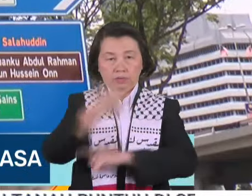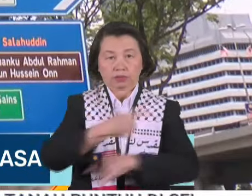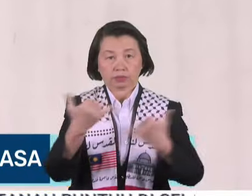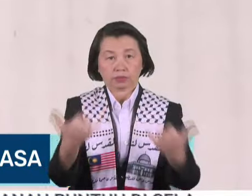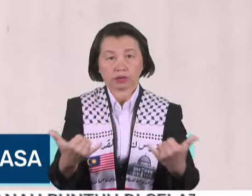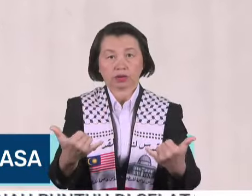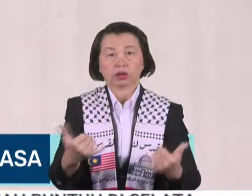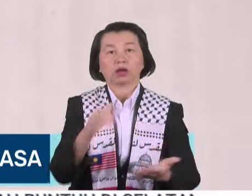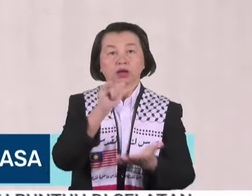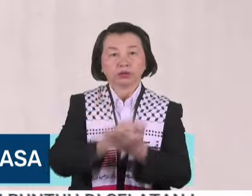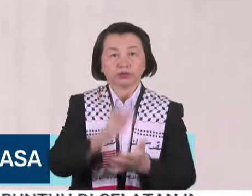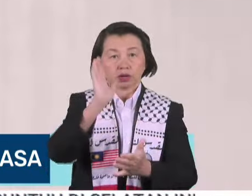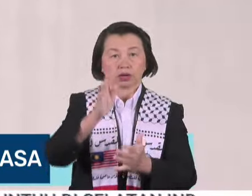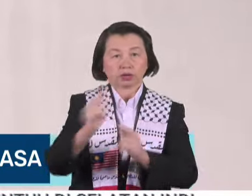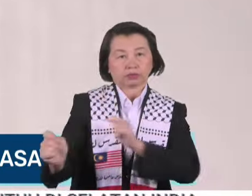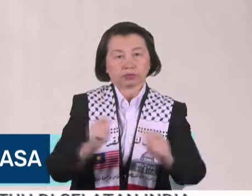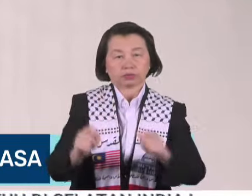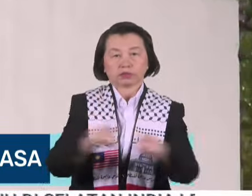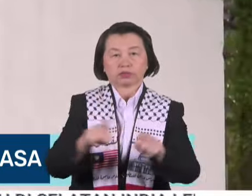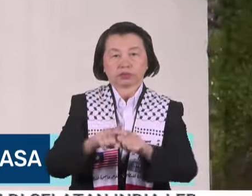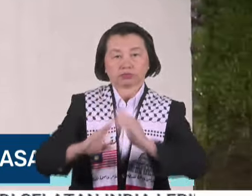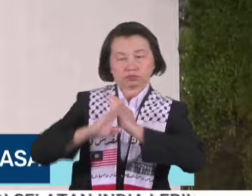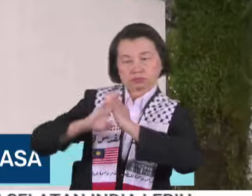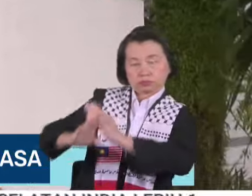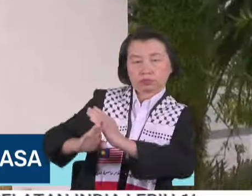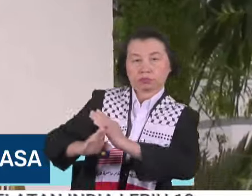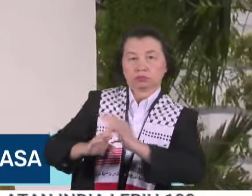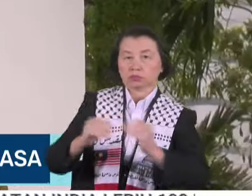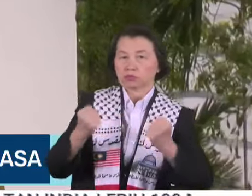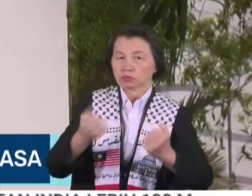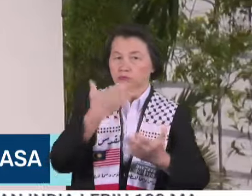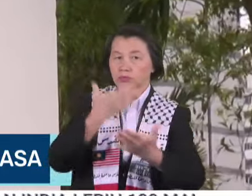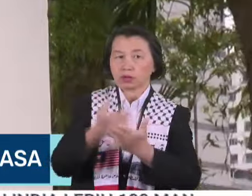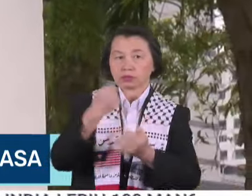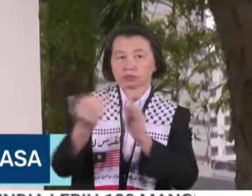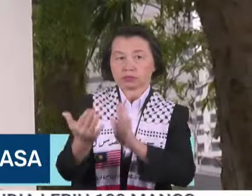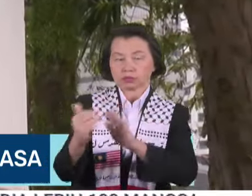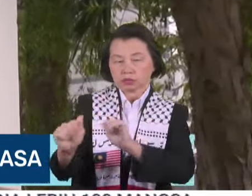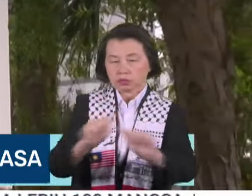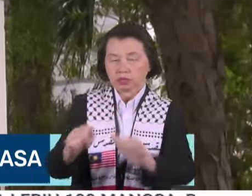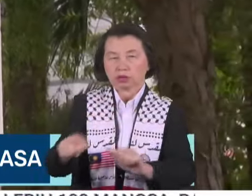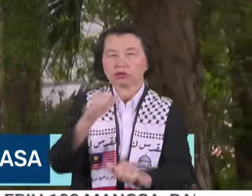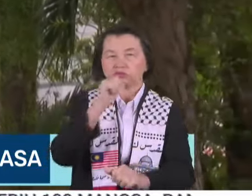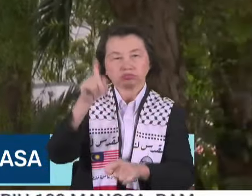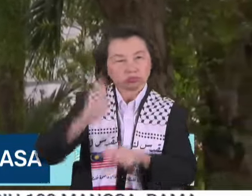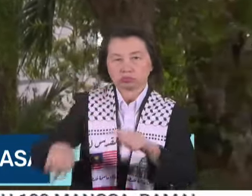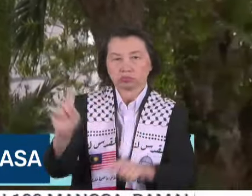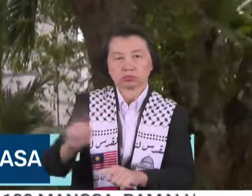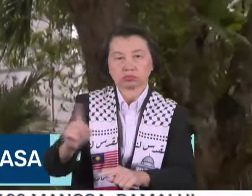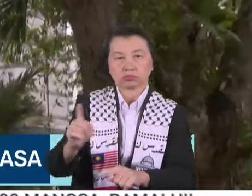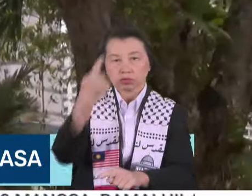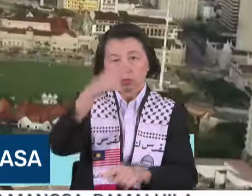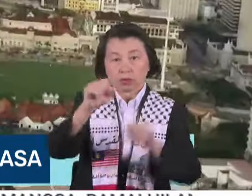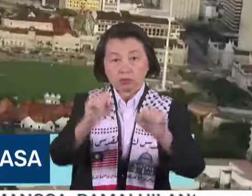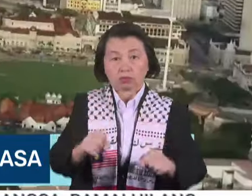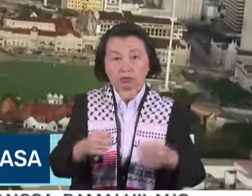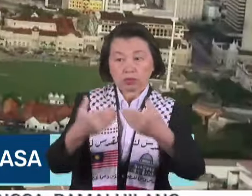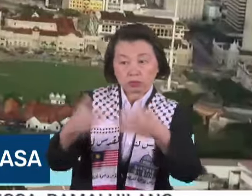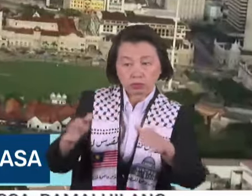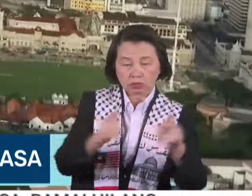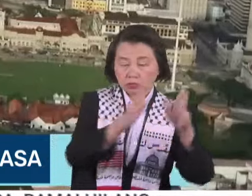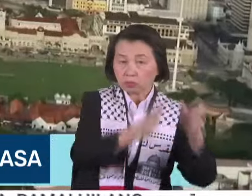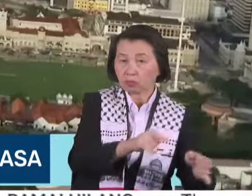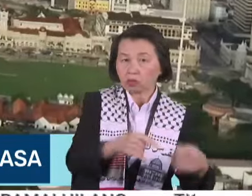ini. Langkah itu akan bertindak sebagai pencegahan yang mantap terhadap kegiatan tidak dibenarkan yang boleh